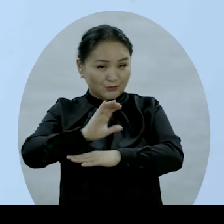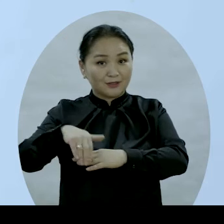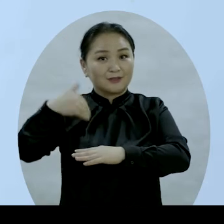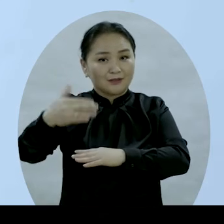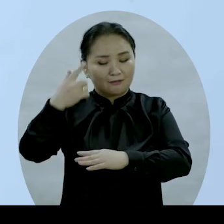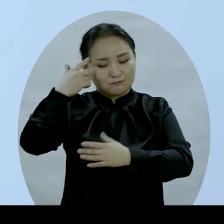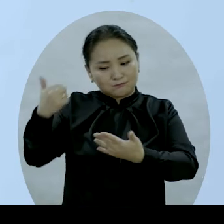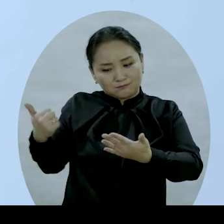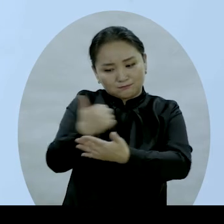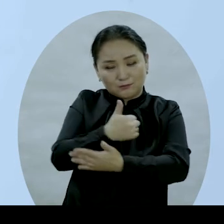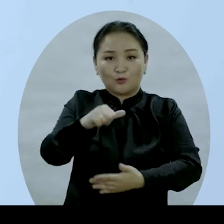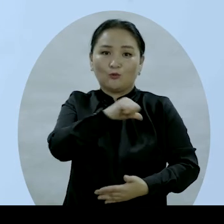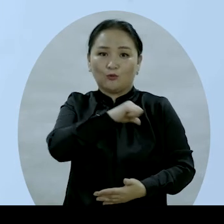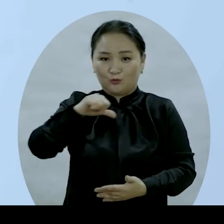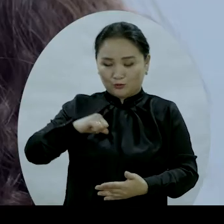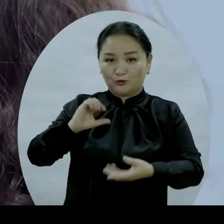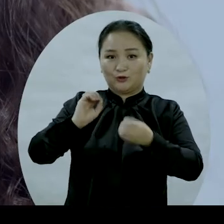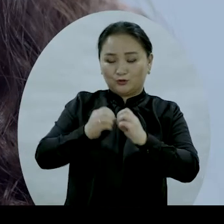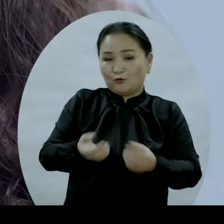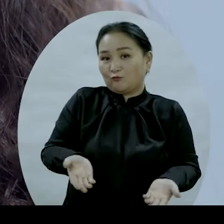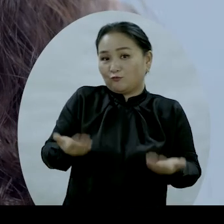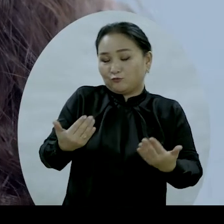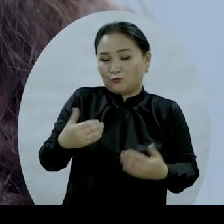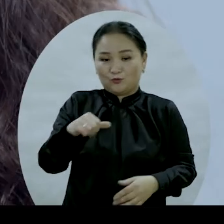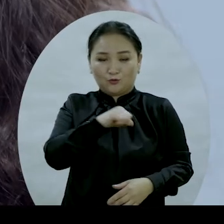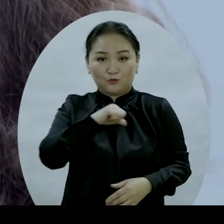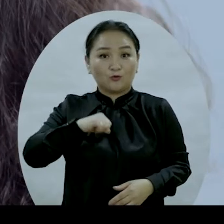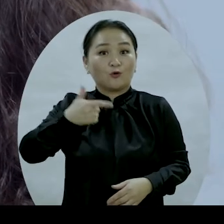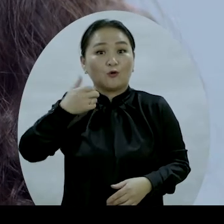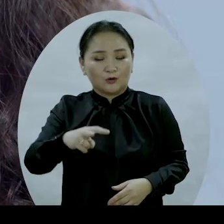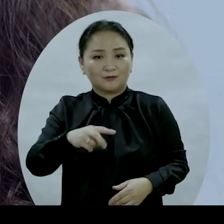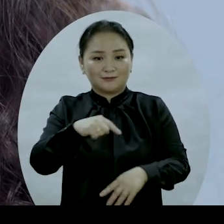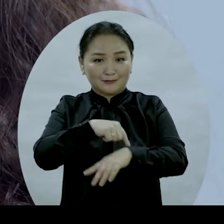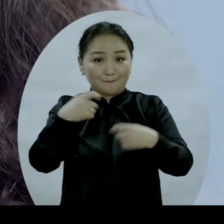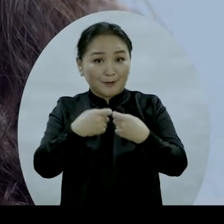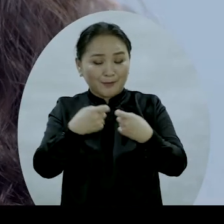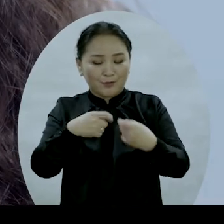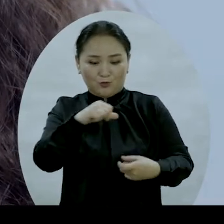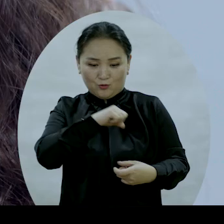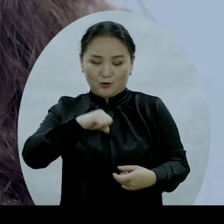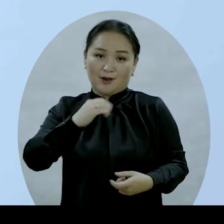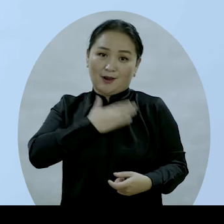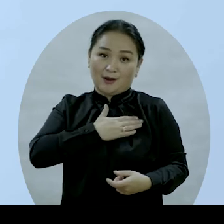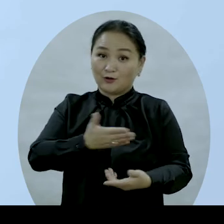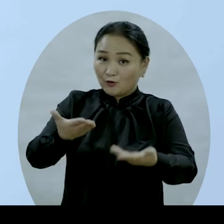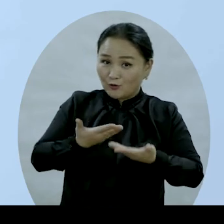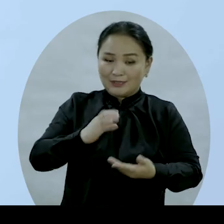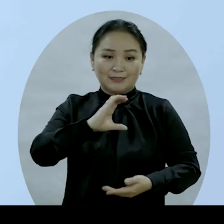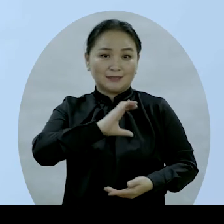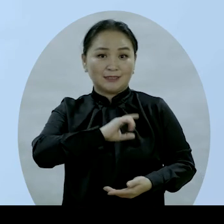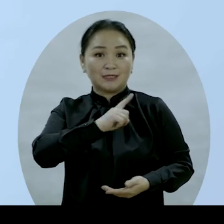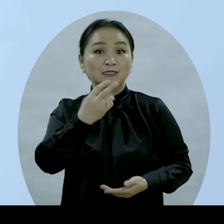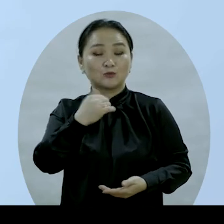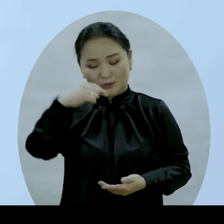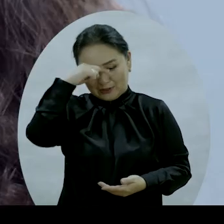сургалтын дараа бол өдөр тутамдаа хийдэг энгийн үйлдэлүүдэд хамгийн гол нь тогтмол хийснээр өөрийгөө хайрлж, сэтгэл зүйн эрүүл